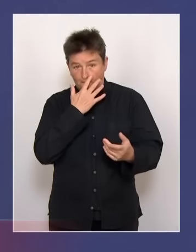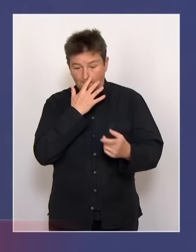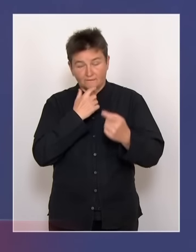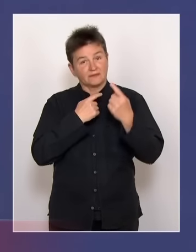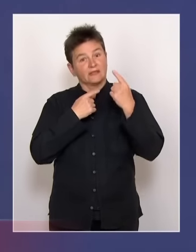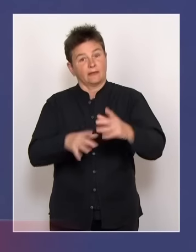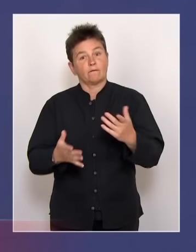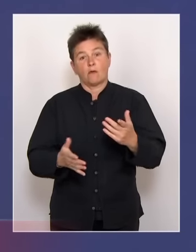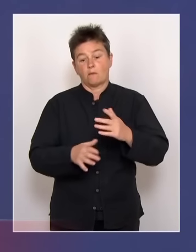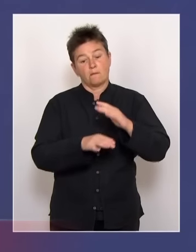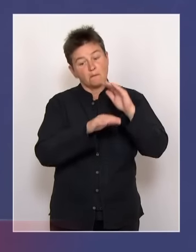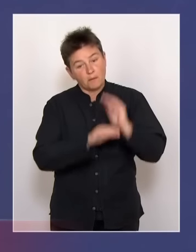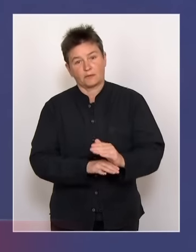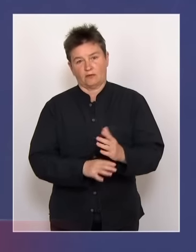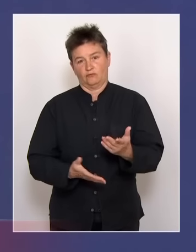défendre